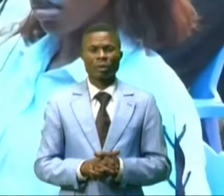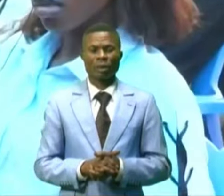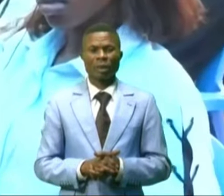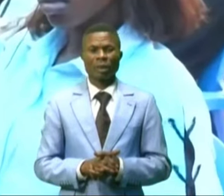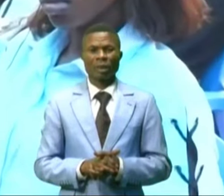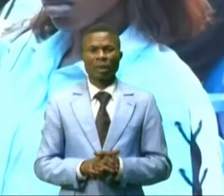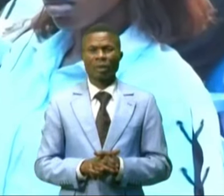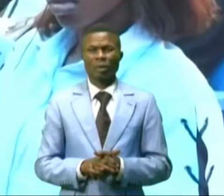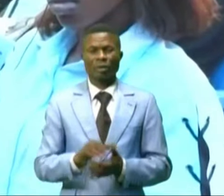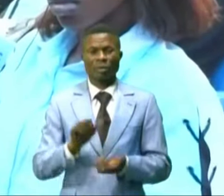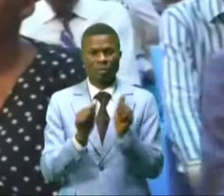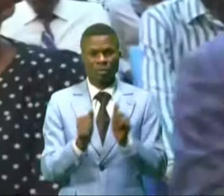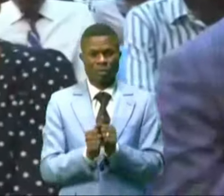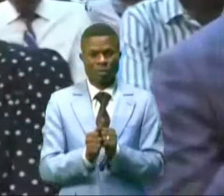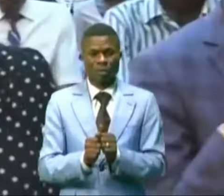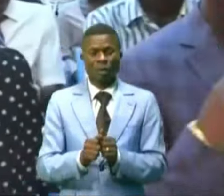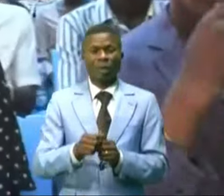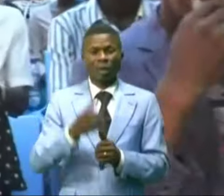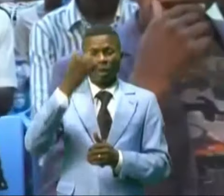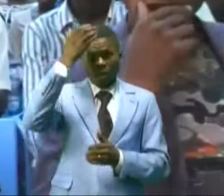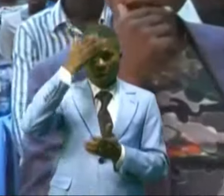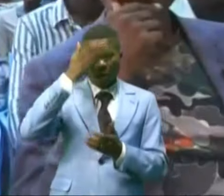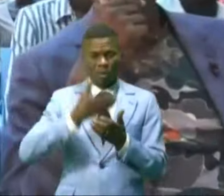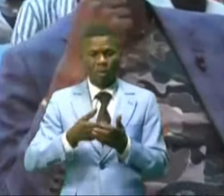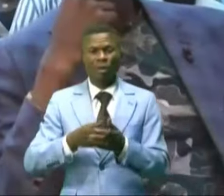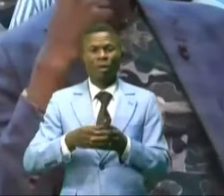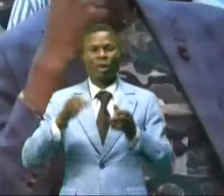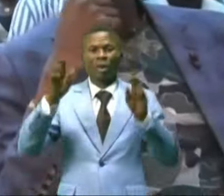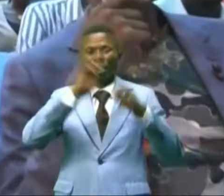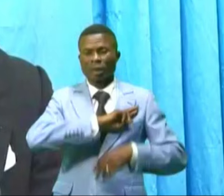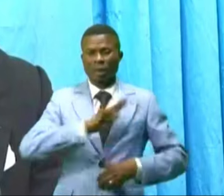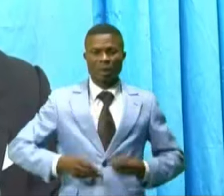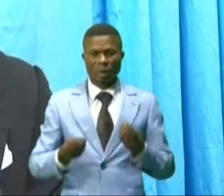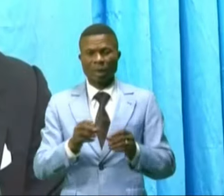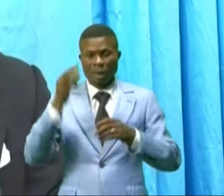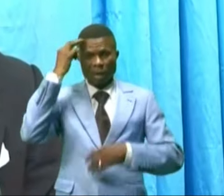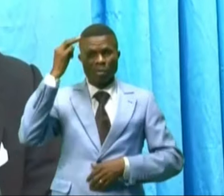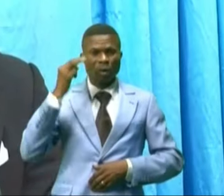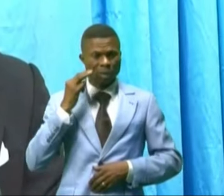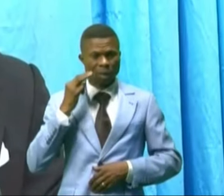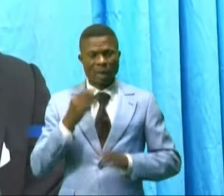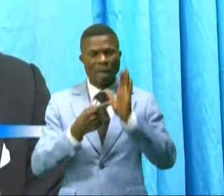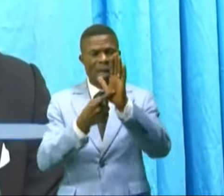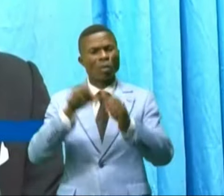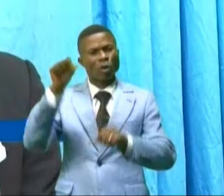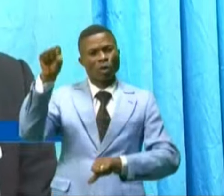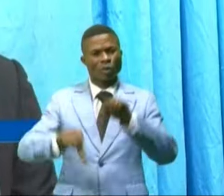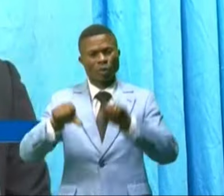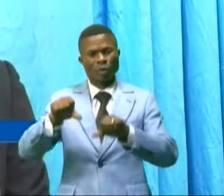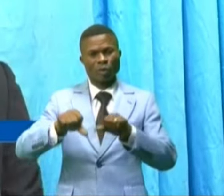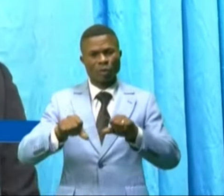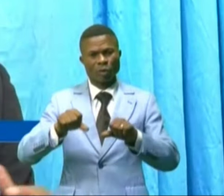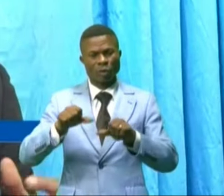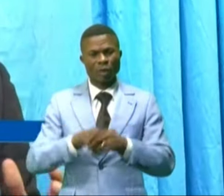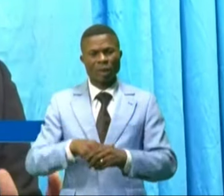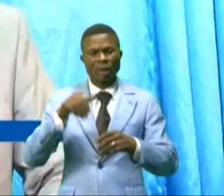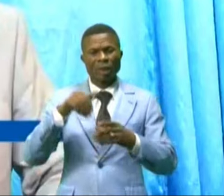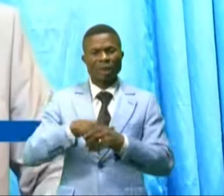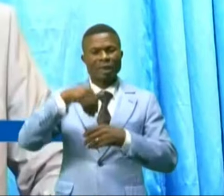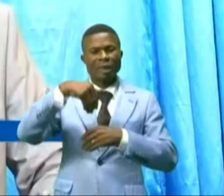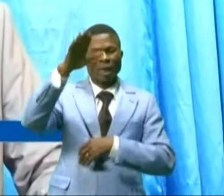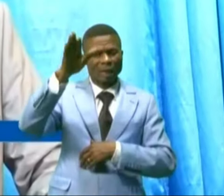S'agissant de l'image de la RDC, le porte-parole du gouvernement estime que le Congo est mal présenté à l'intérieur tout comme à l'extérieur,